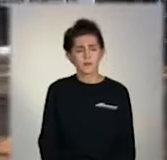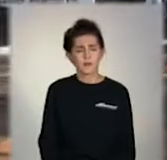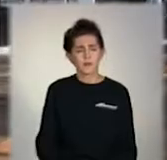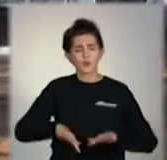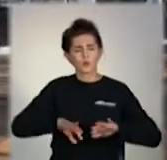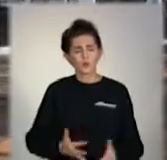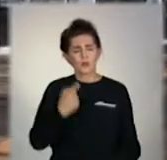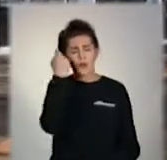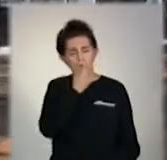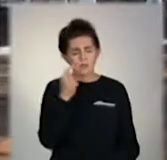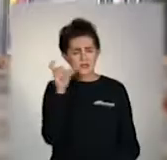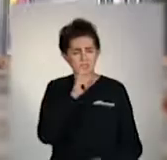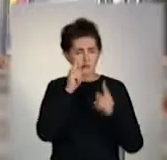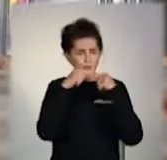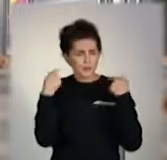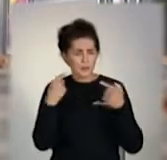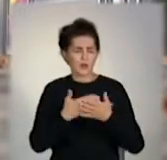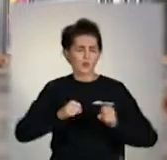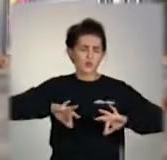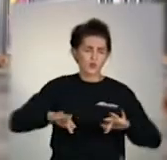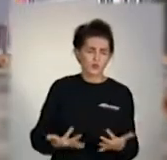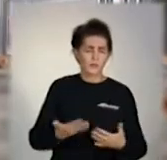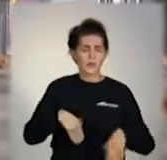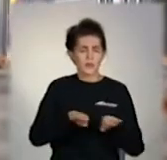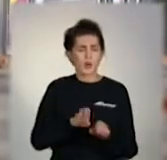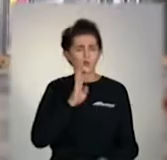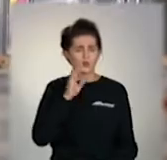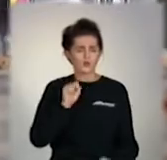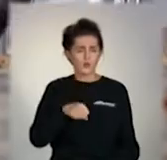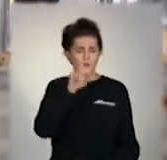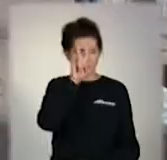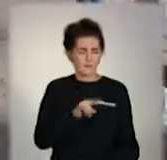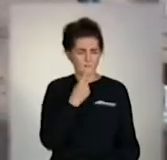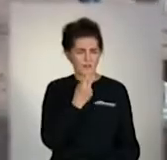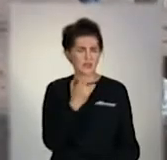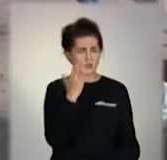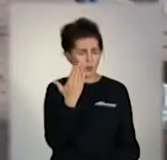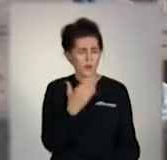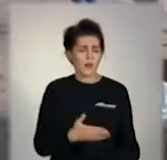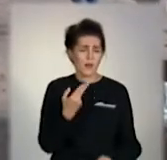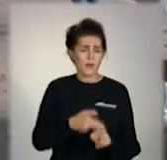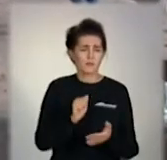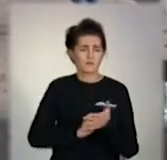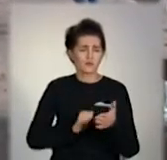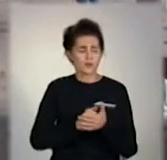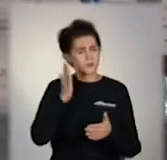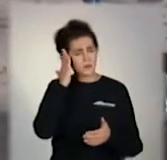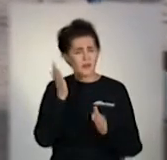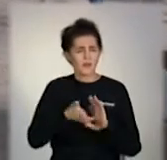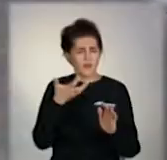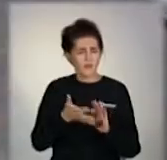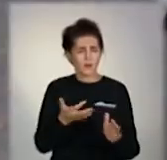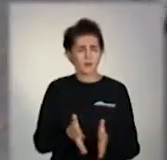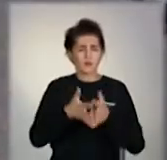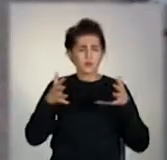втомлене обличчя, синці під очима та млявість. Таким себе зранку можна побачити у дзеркалі. А все через недосипання. Проводити в